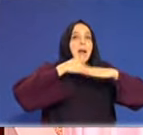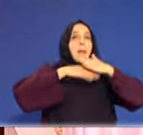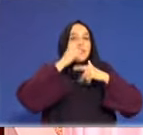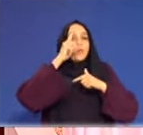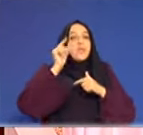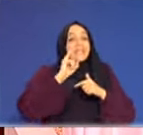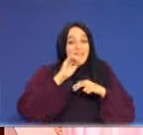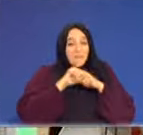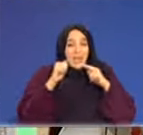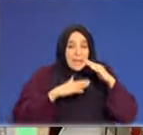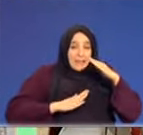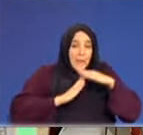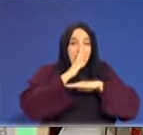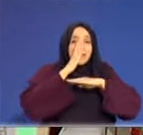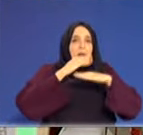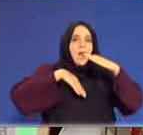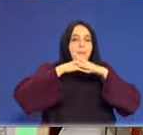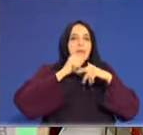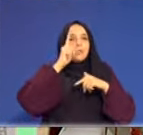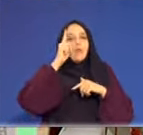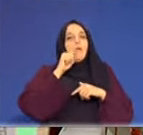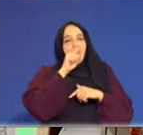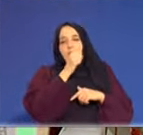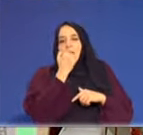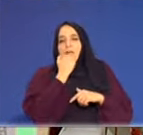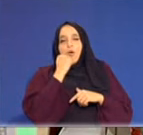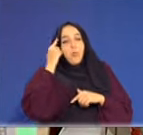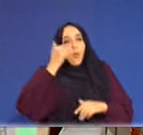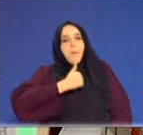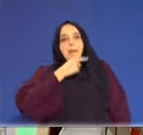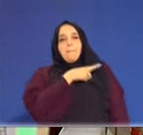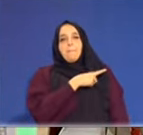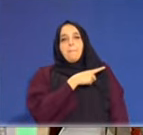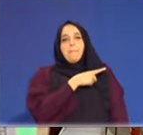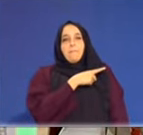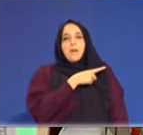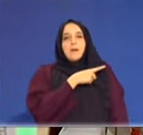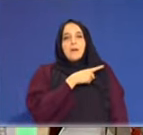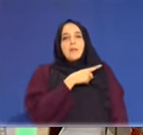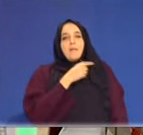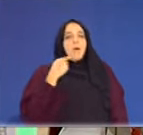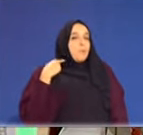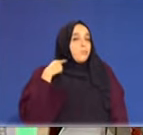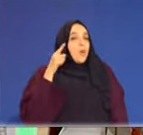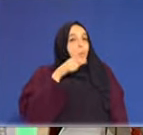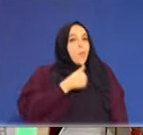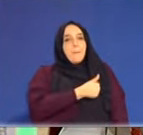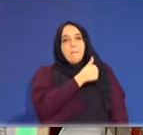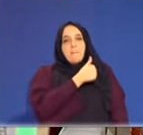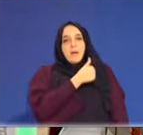فاركة إلى مصالحني إقلان يرسن يخصي منني إقغلظان ويظلم